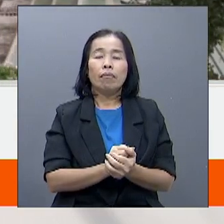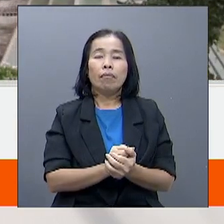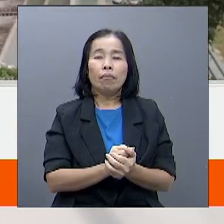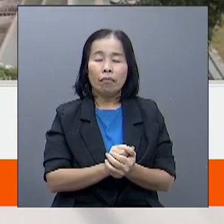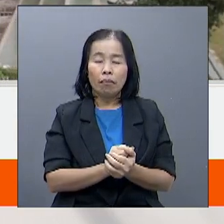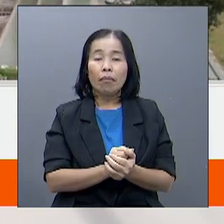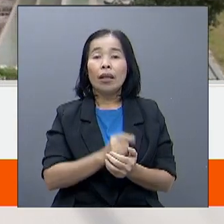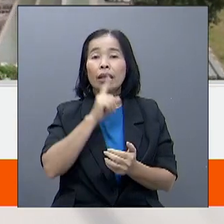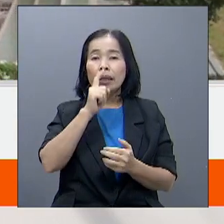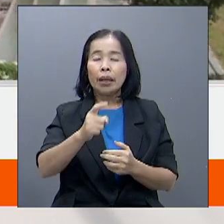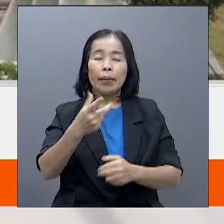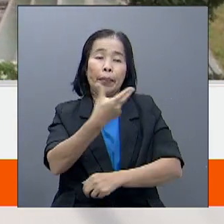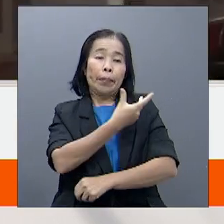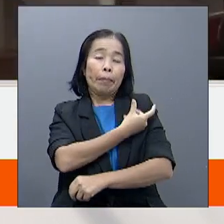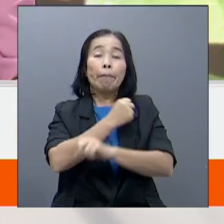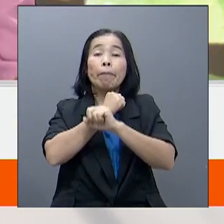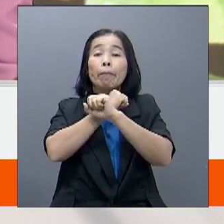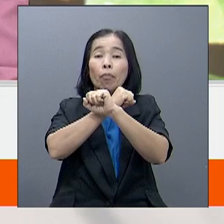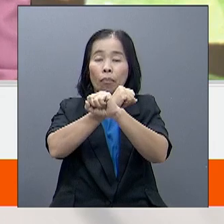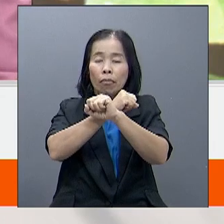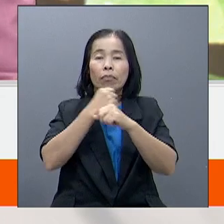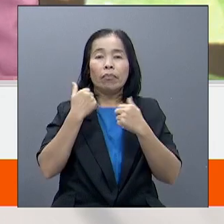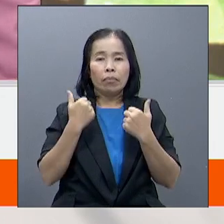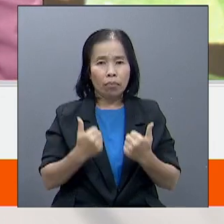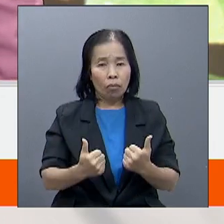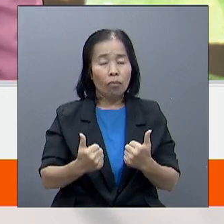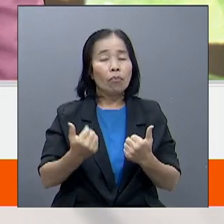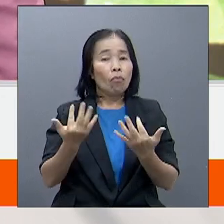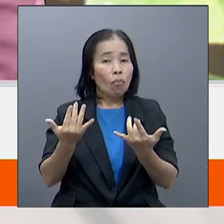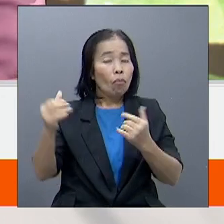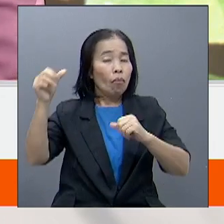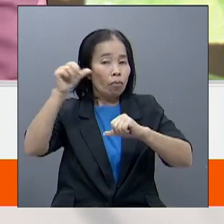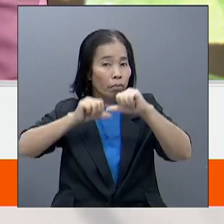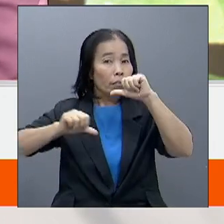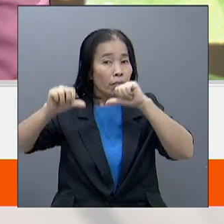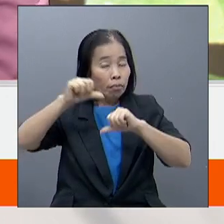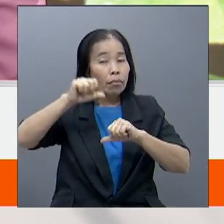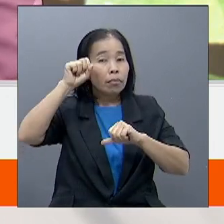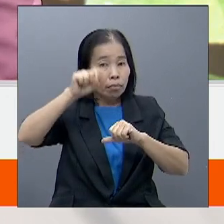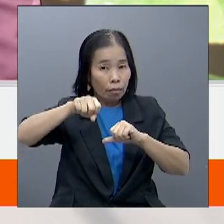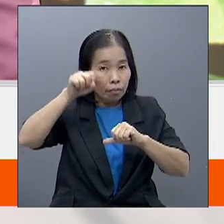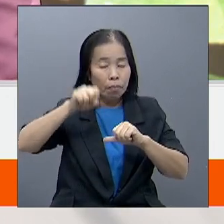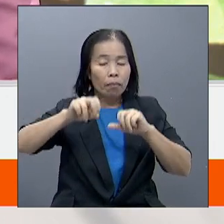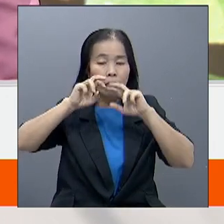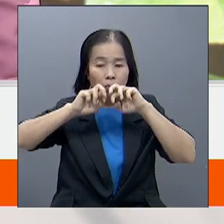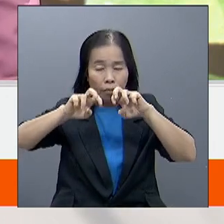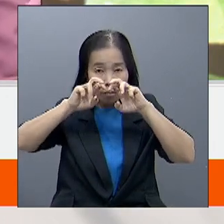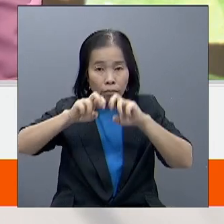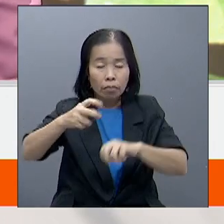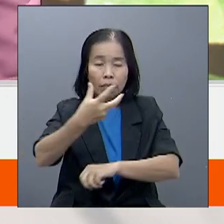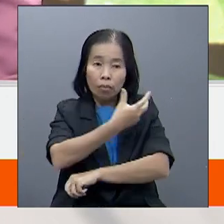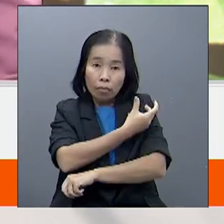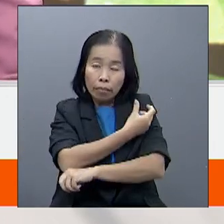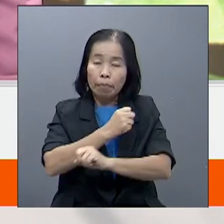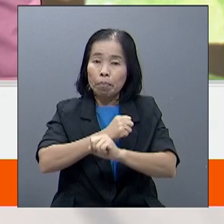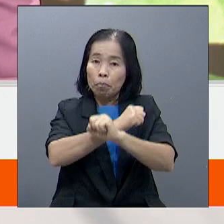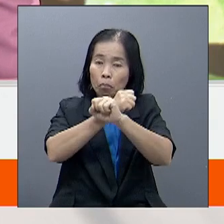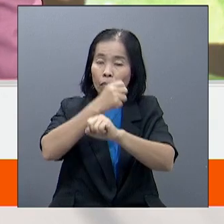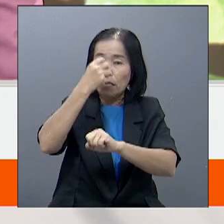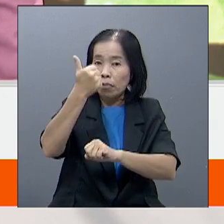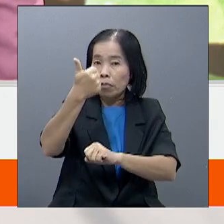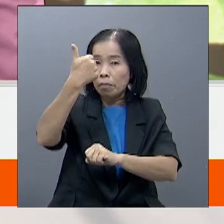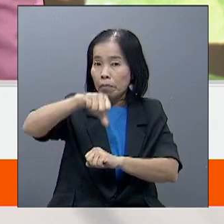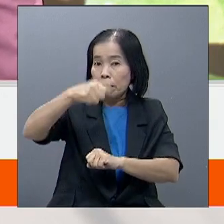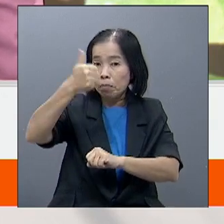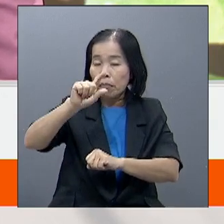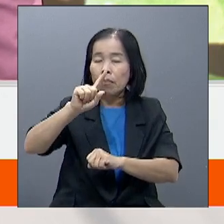เรื่องวัคซีนบ้างค่ะทราบว่าครอเองก็อยู่ระหว่างการศึกษาผลข้างเคียงแล้วก็ประสิทธิภาพในการรักษาการป้องกันนะคะตอนนี้คืบหน้